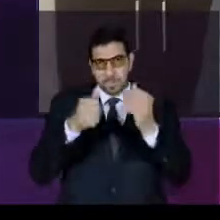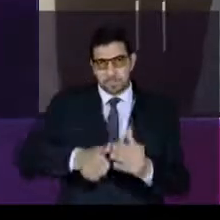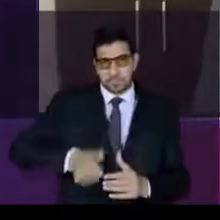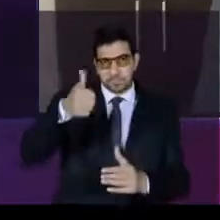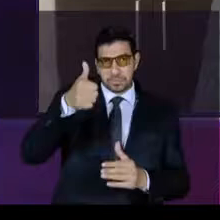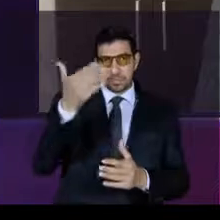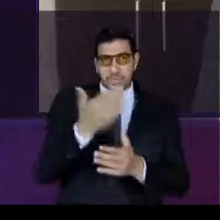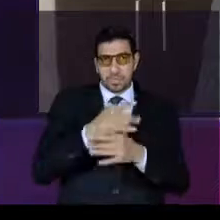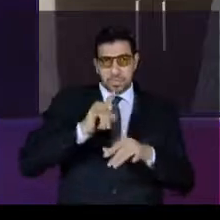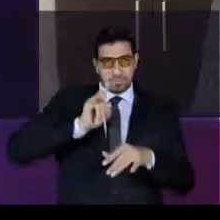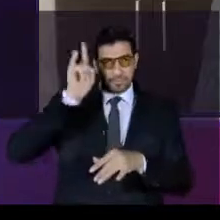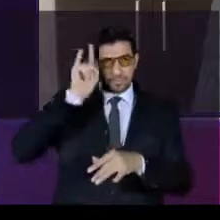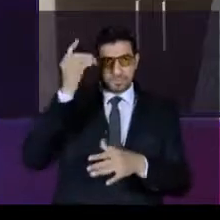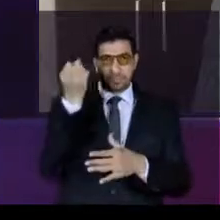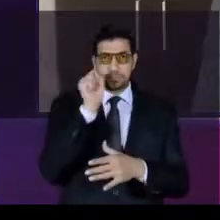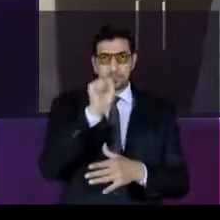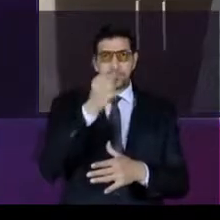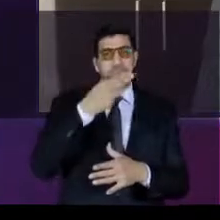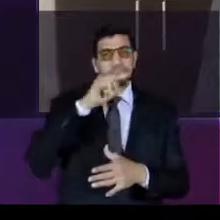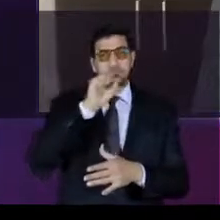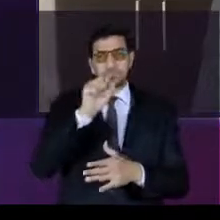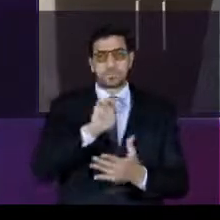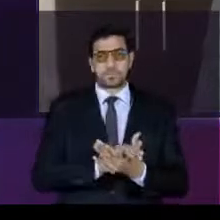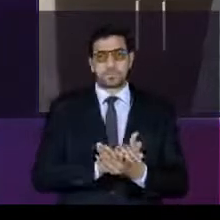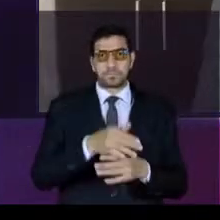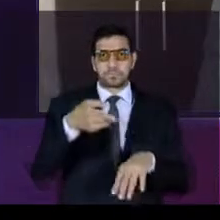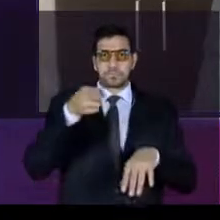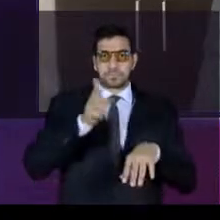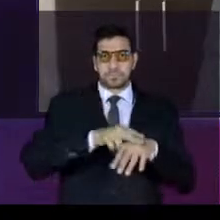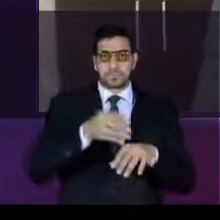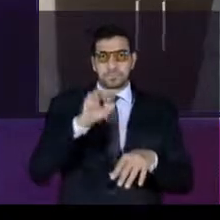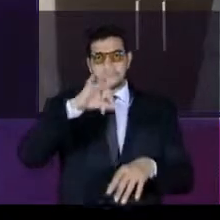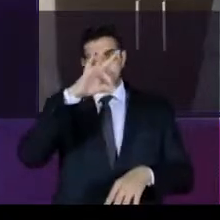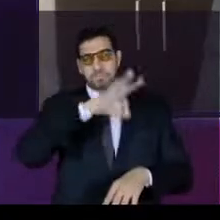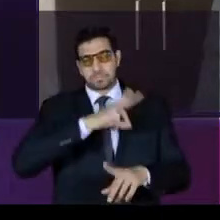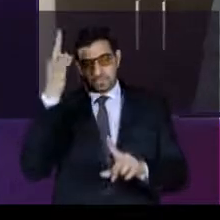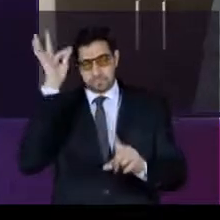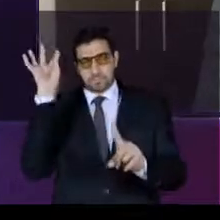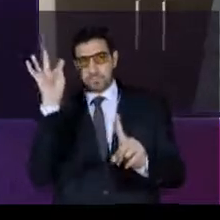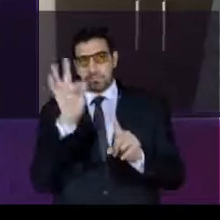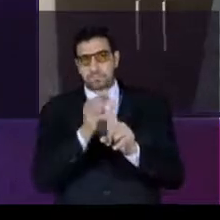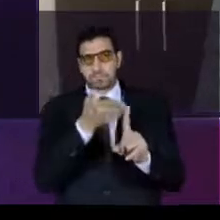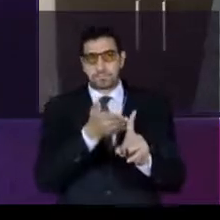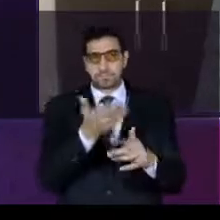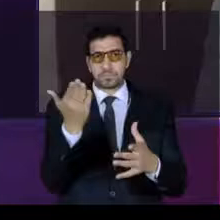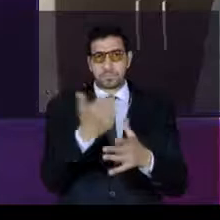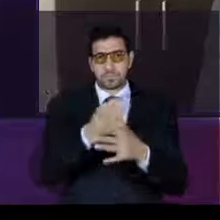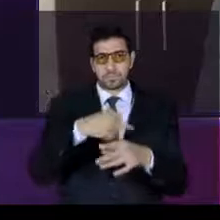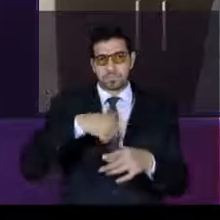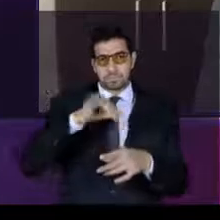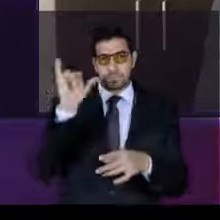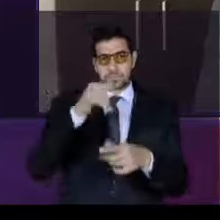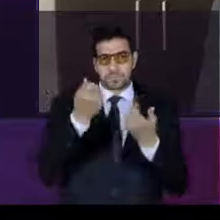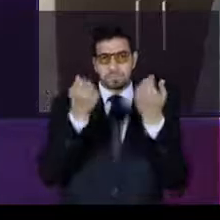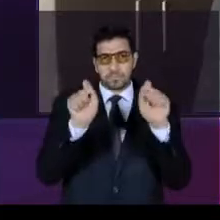ومنشورة في مكان كويس. المجلات العلمية حتى بيبقى ليها رانك أو ليها ترتيب معين بيتسمى الإمباكت فاكتور، محتاج أبقى عارف إن